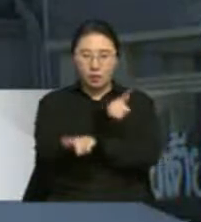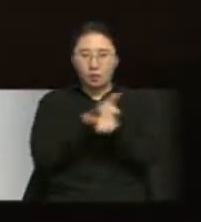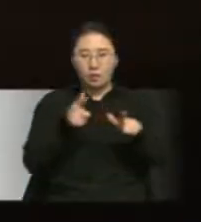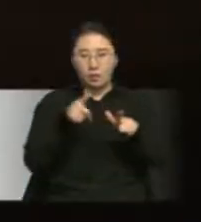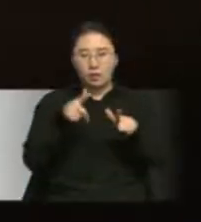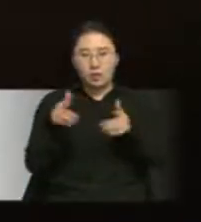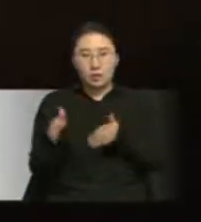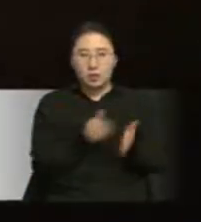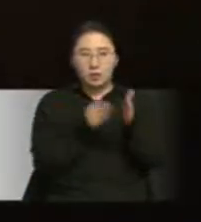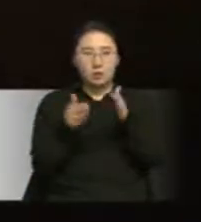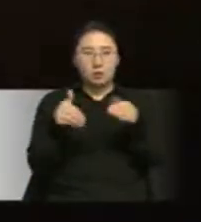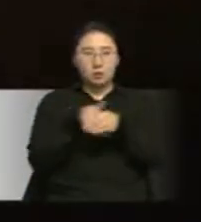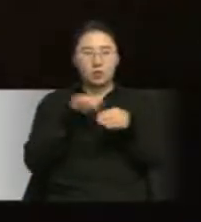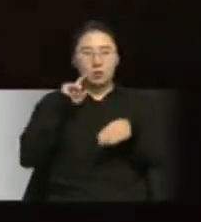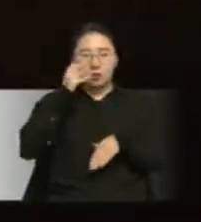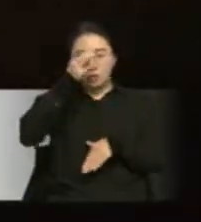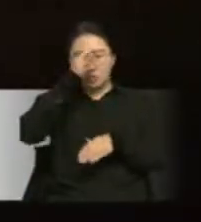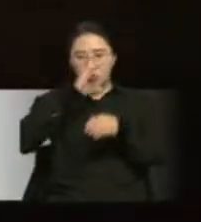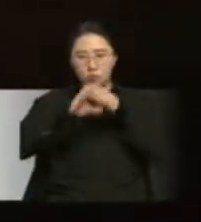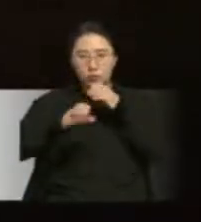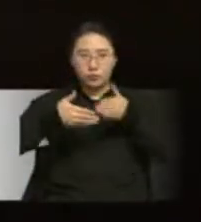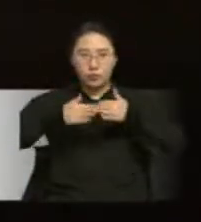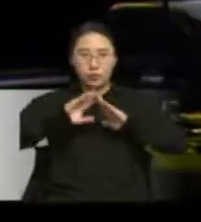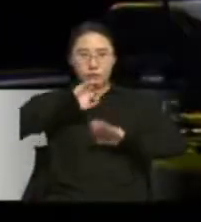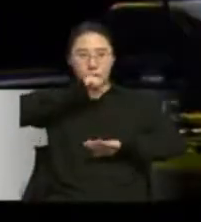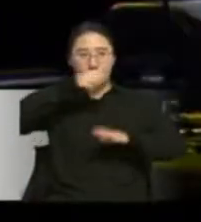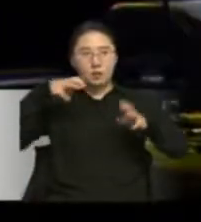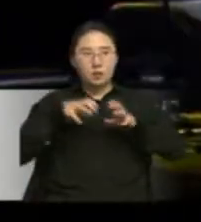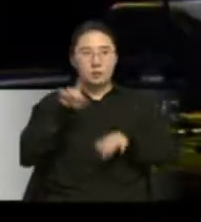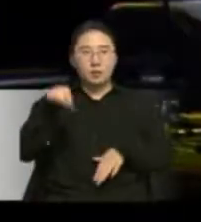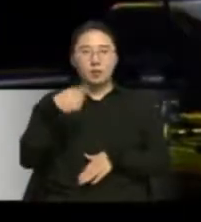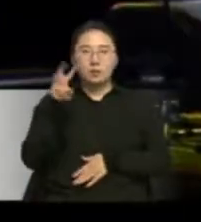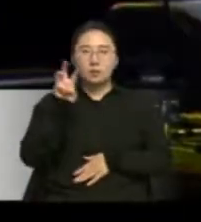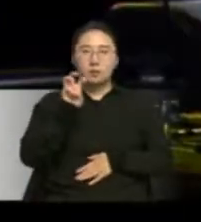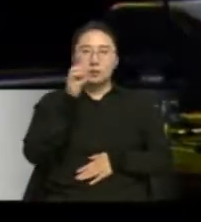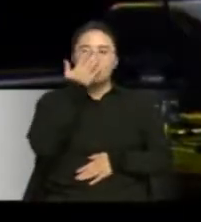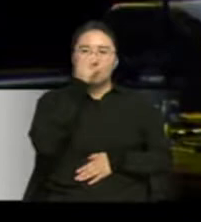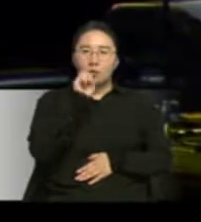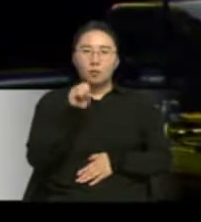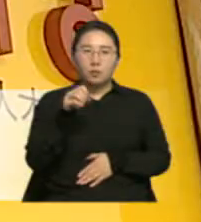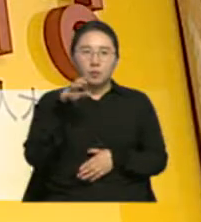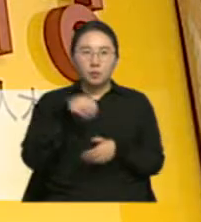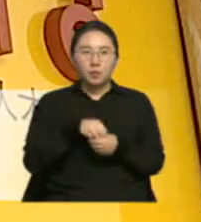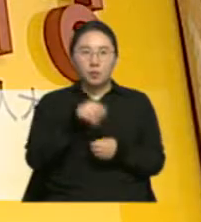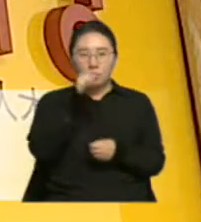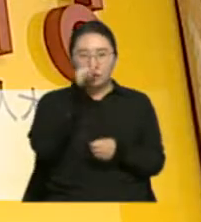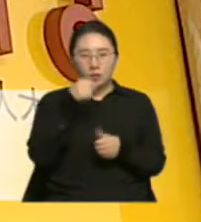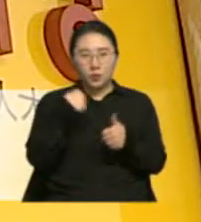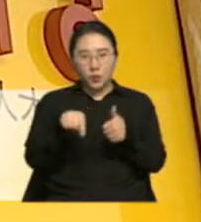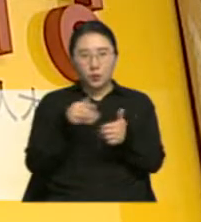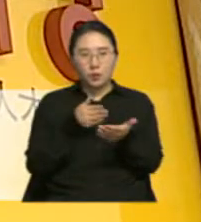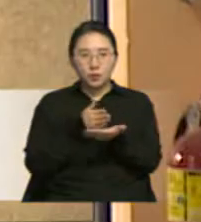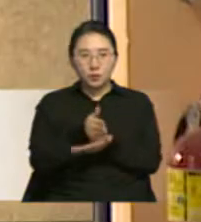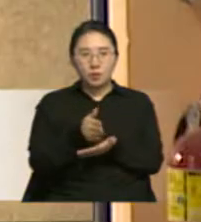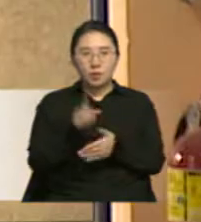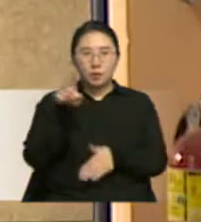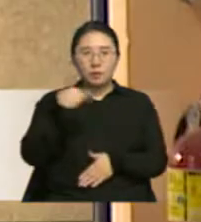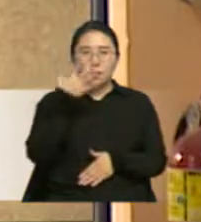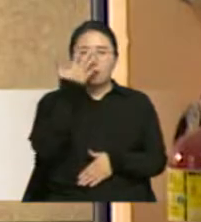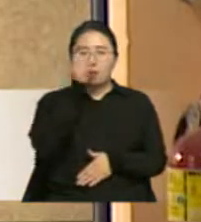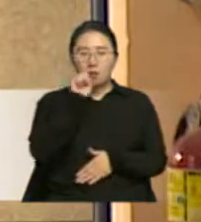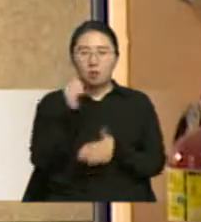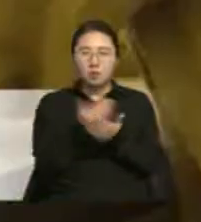사업, 금천 문화예술 커뮤니티 조성 예산을 합쳐 130억 원이 편성됐습니다. 교육 분야의 경우 100억